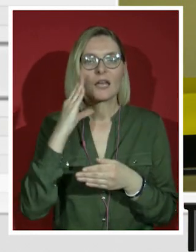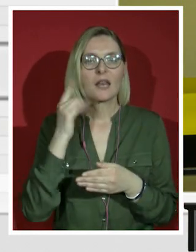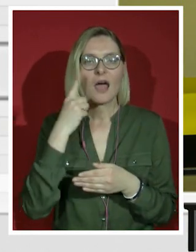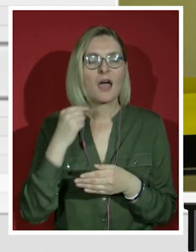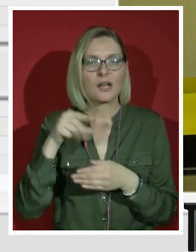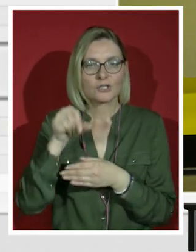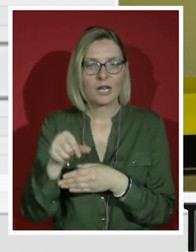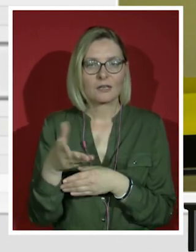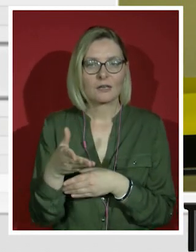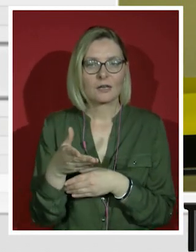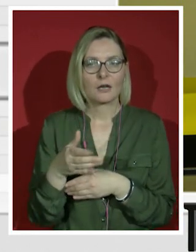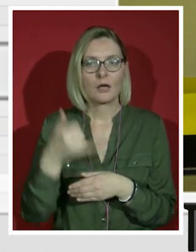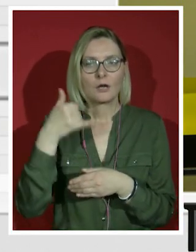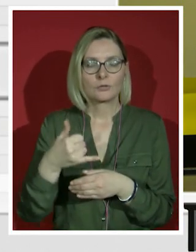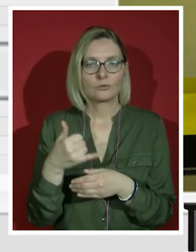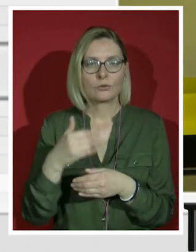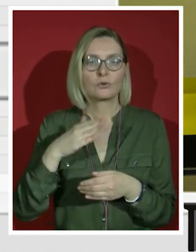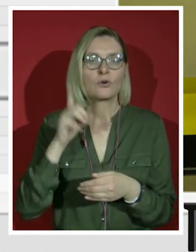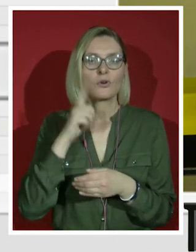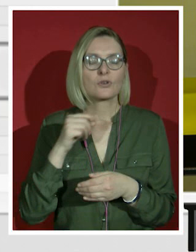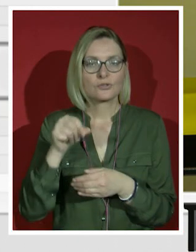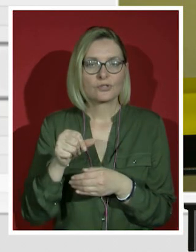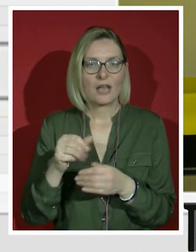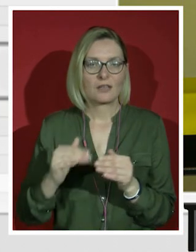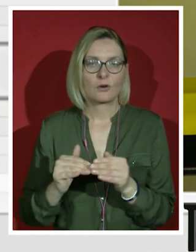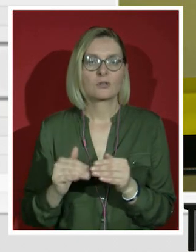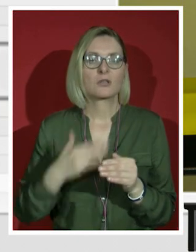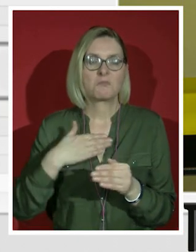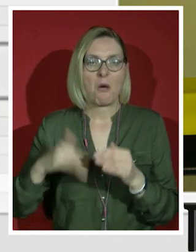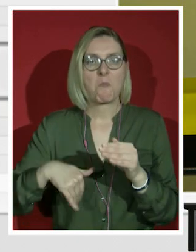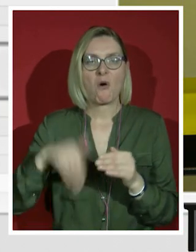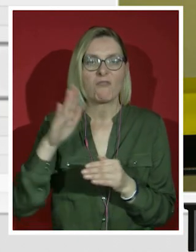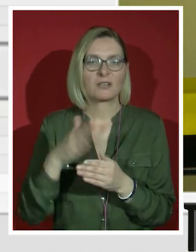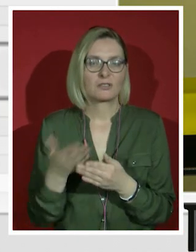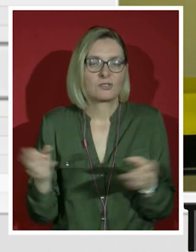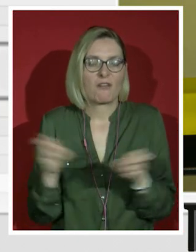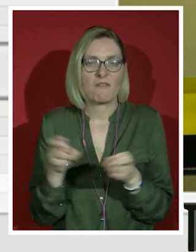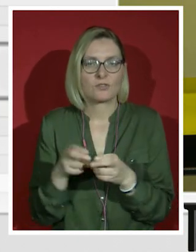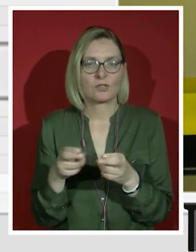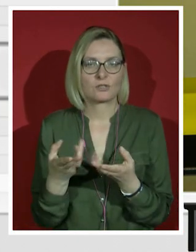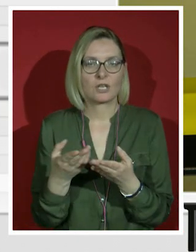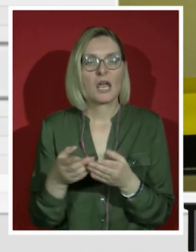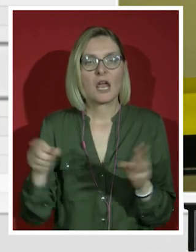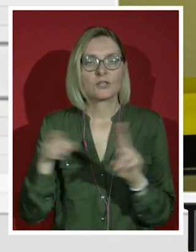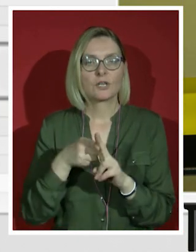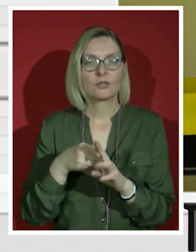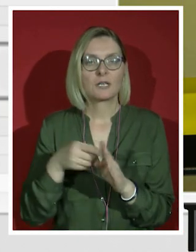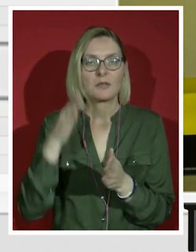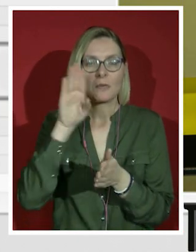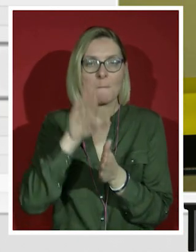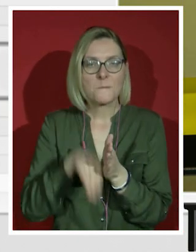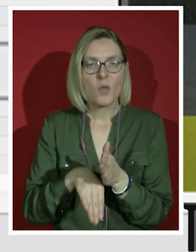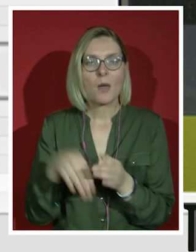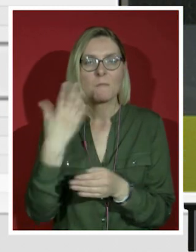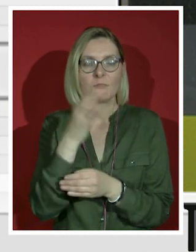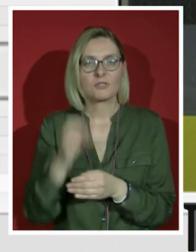доколку доминира во медот, тоа што се работи за вештачки мед. Сахарозата во медот треба да биде под 5%. Така, значи